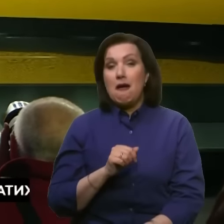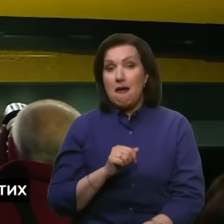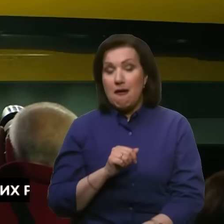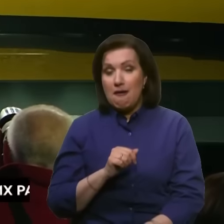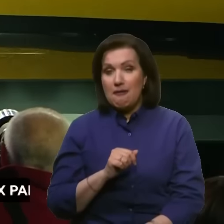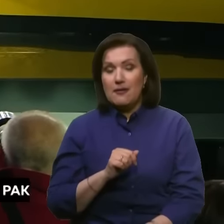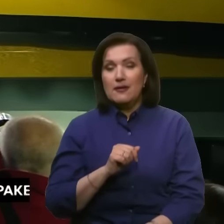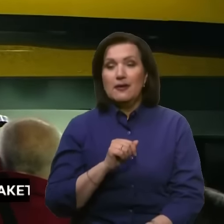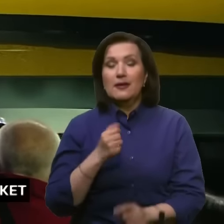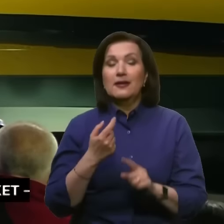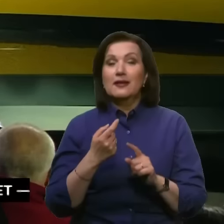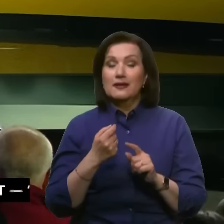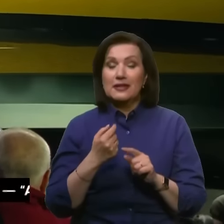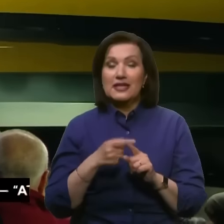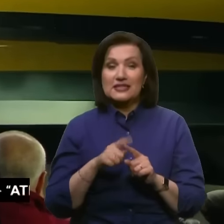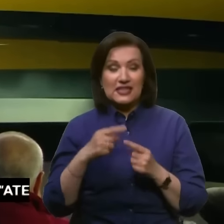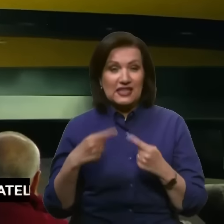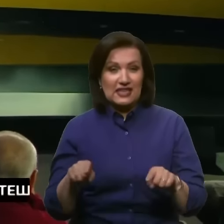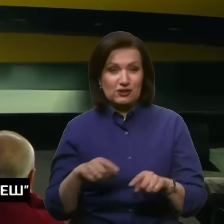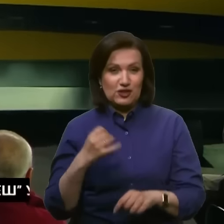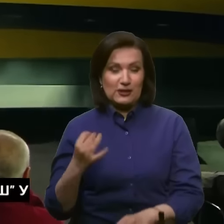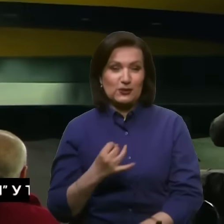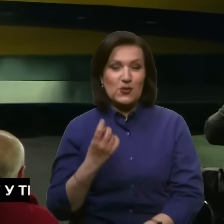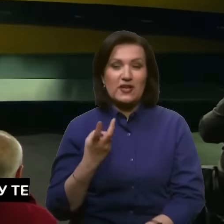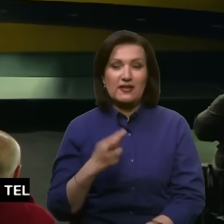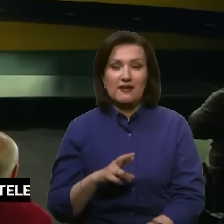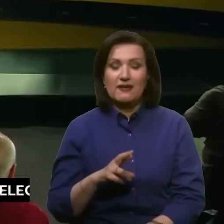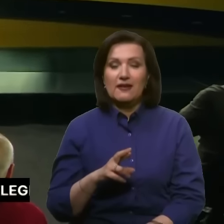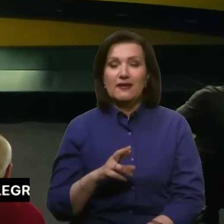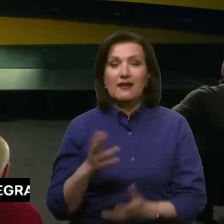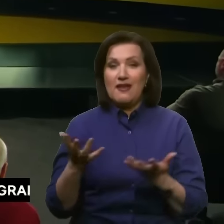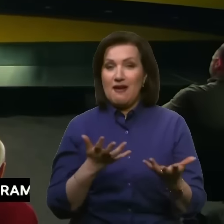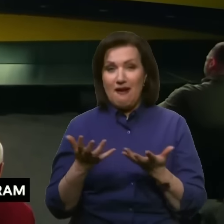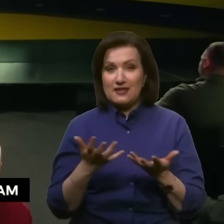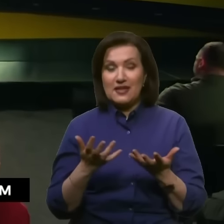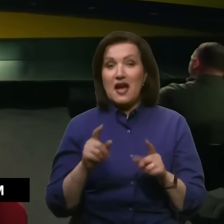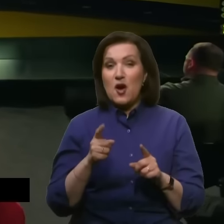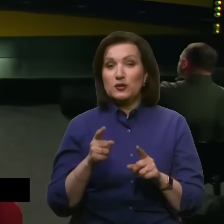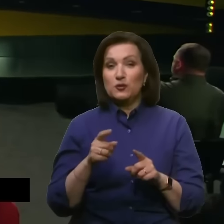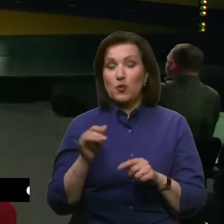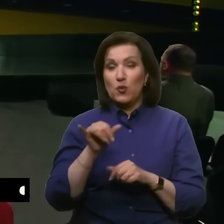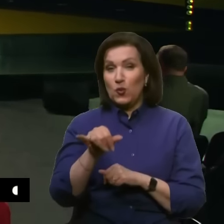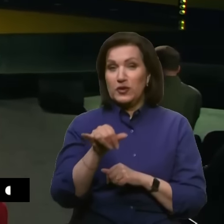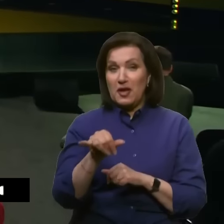був там. Це інша історія якась. А чому це у тебе в